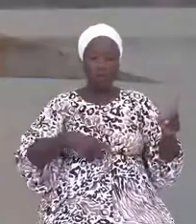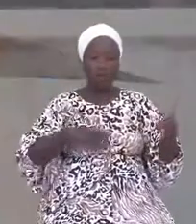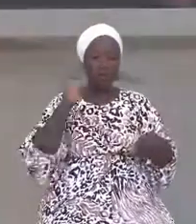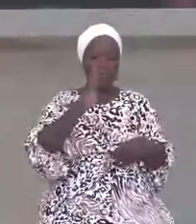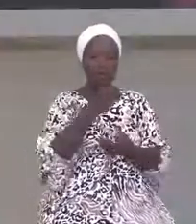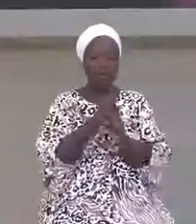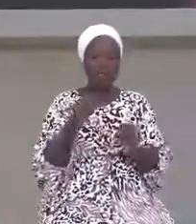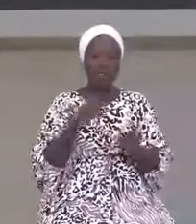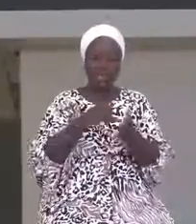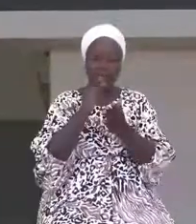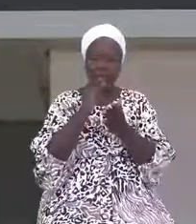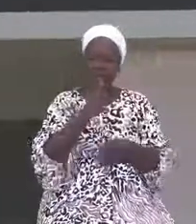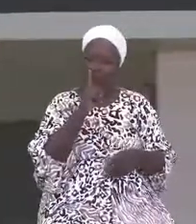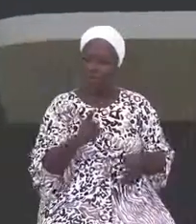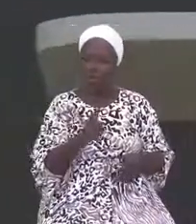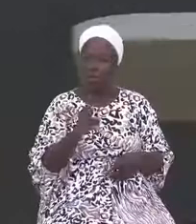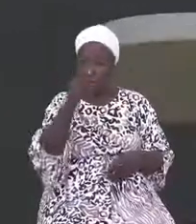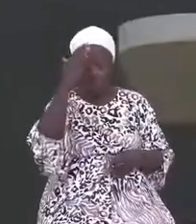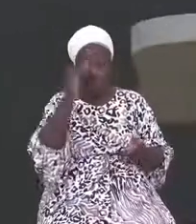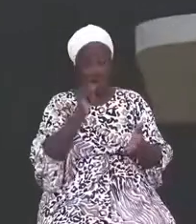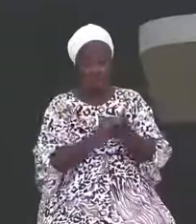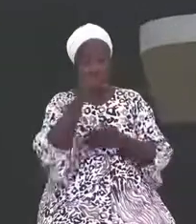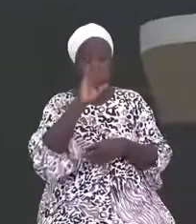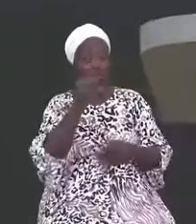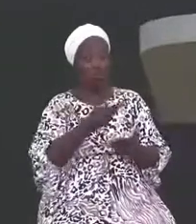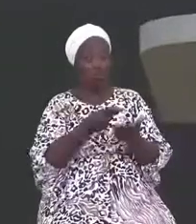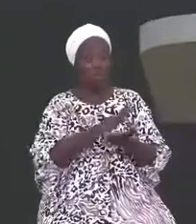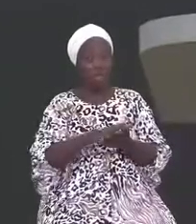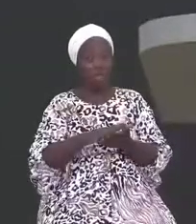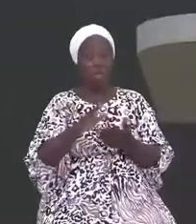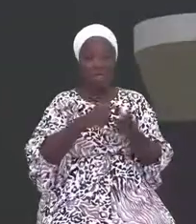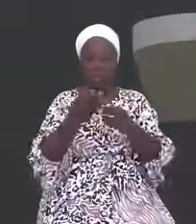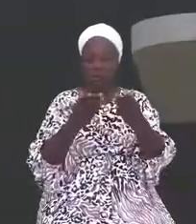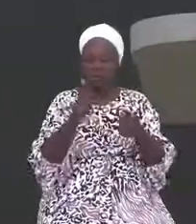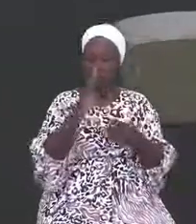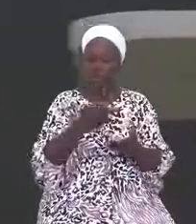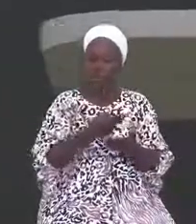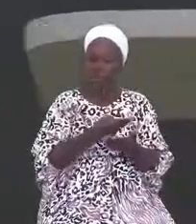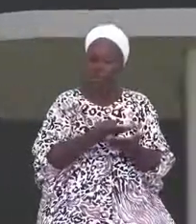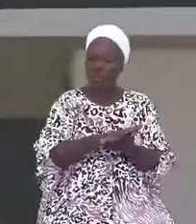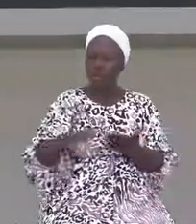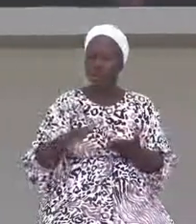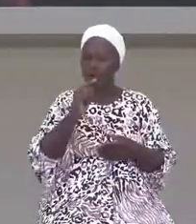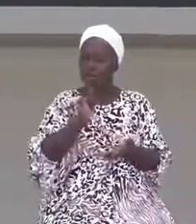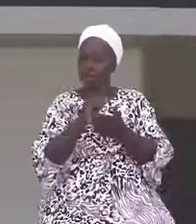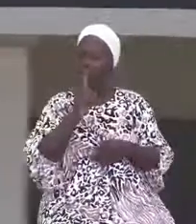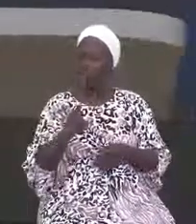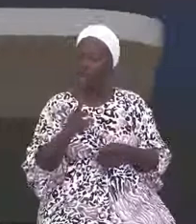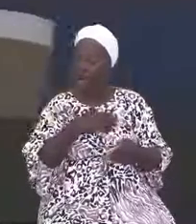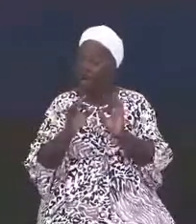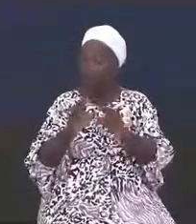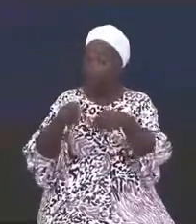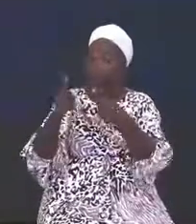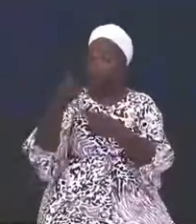un fait. Vous savez que Dieu est saint. Et il veut que tu sois saint. Ça, c'est un fait. Et si tu vas à Dieu et tu